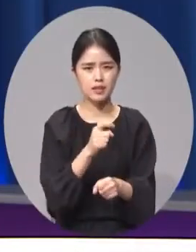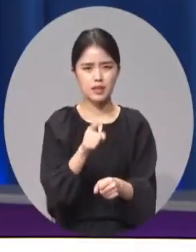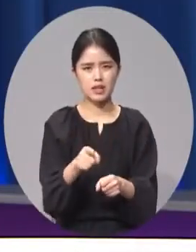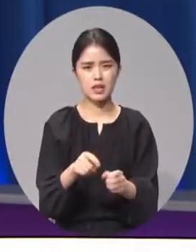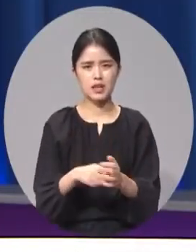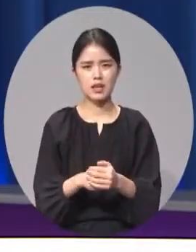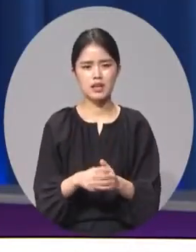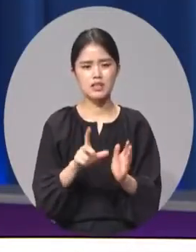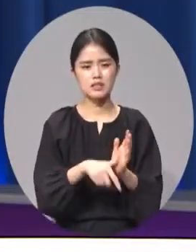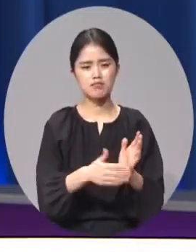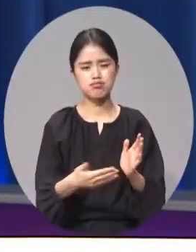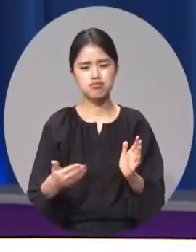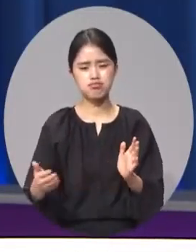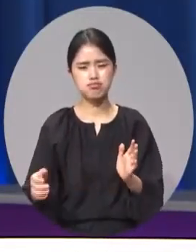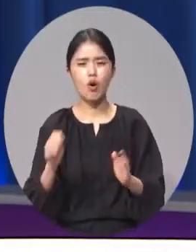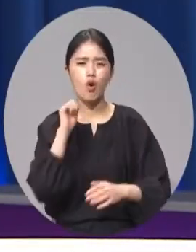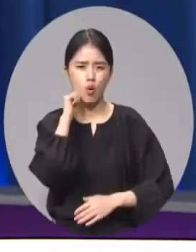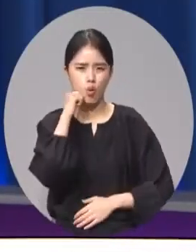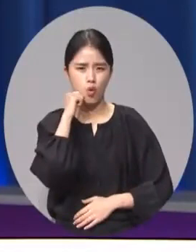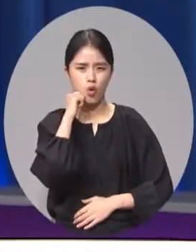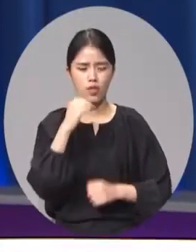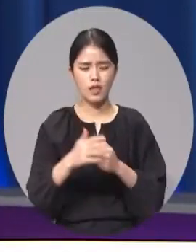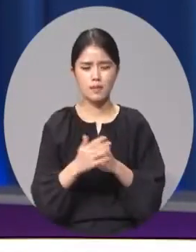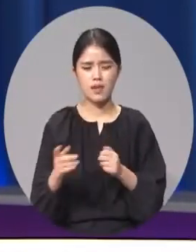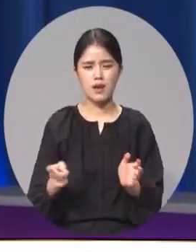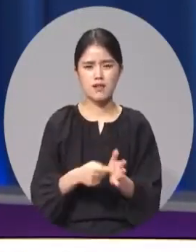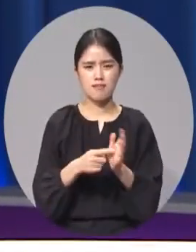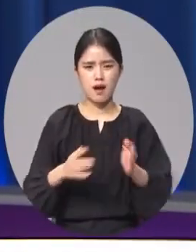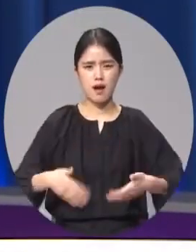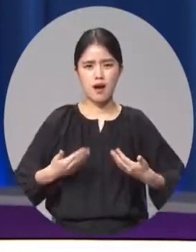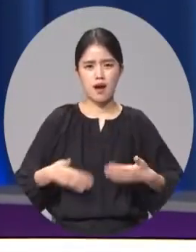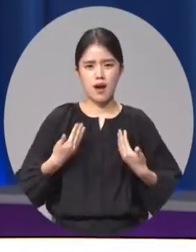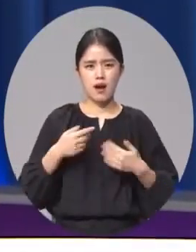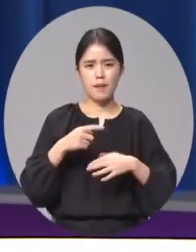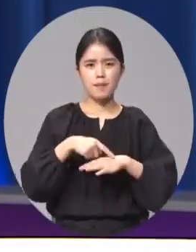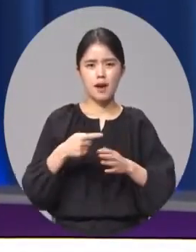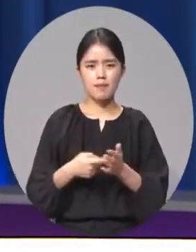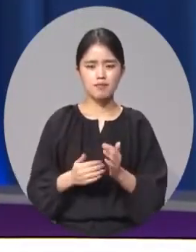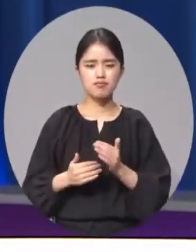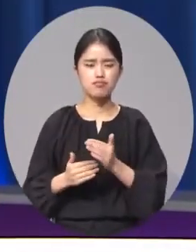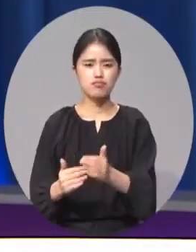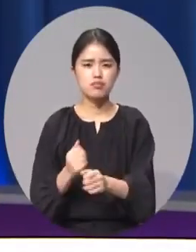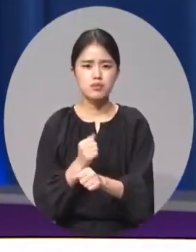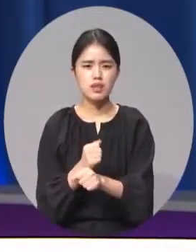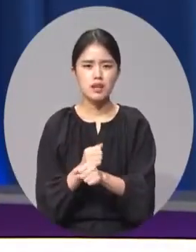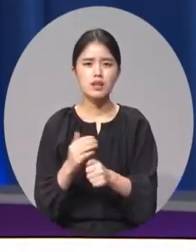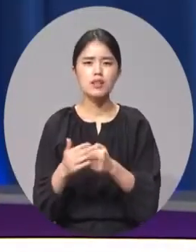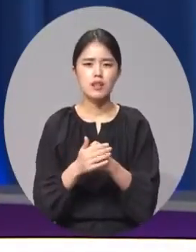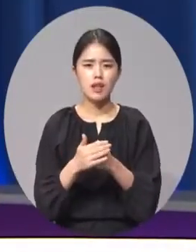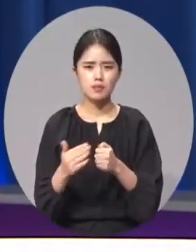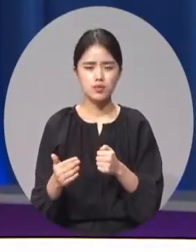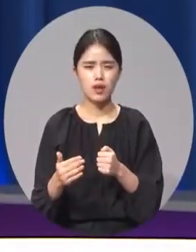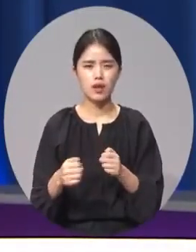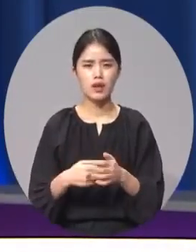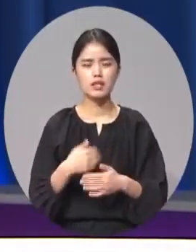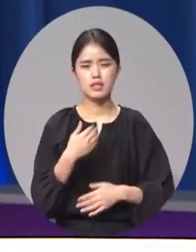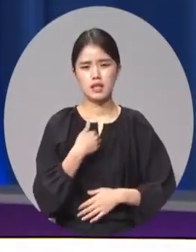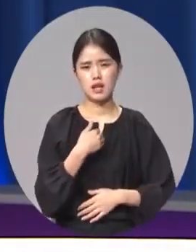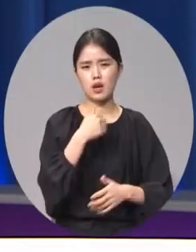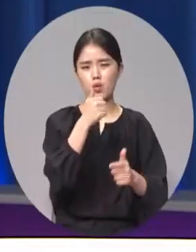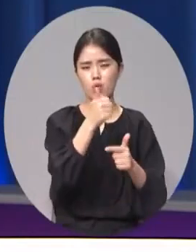잘 안 되기 쉽거든요 그래서 급한 마음에 추진하다 보니까 제가 호남